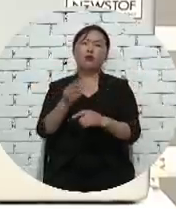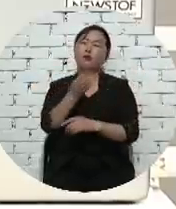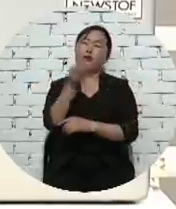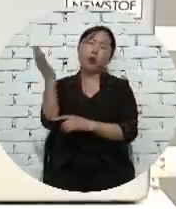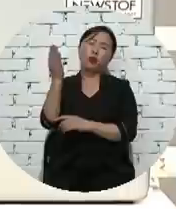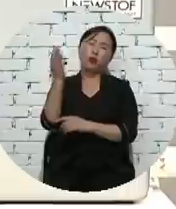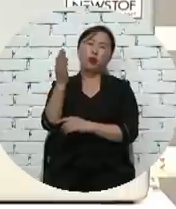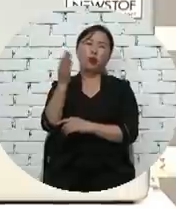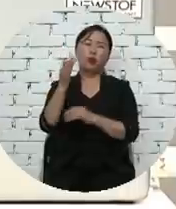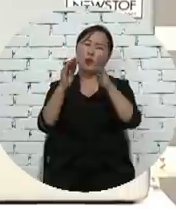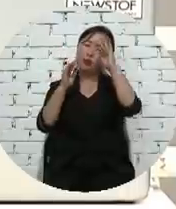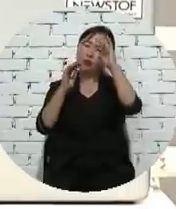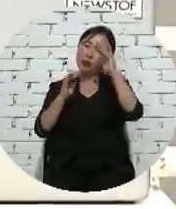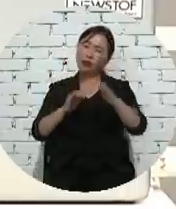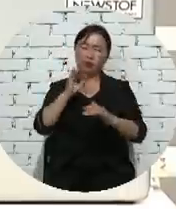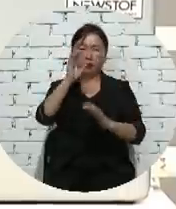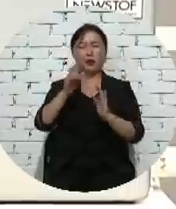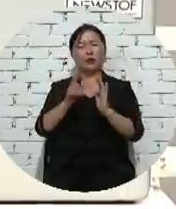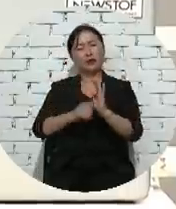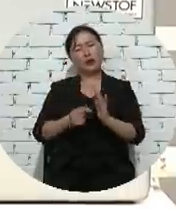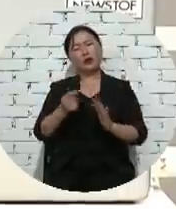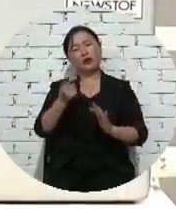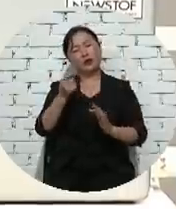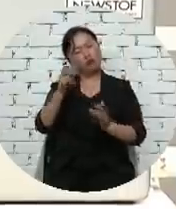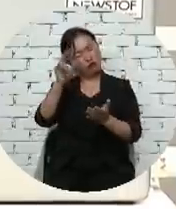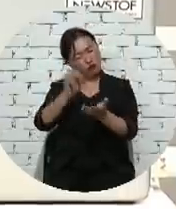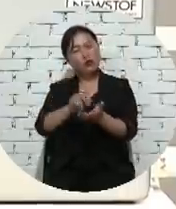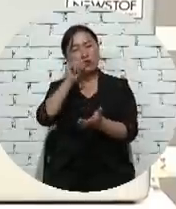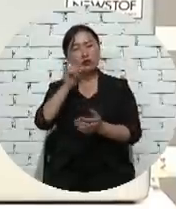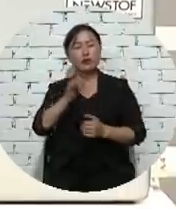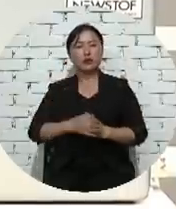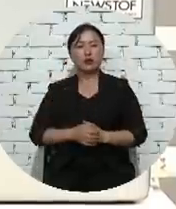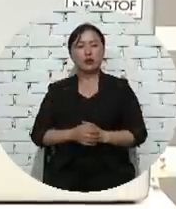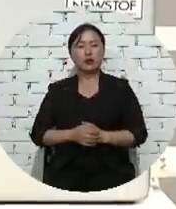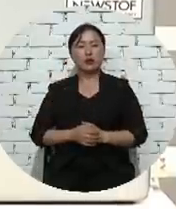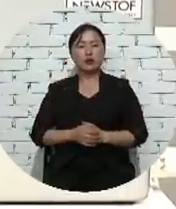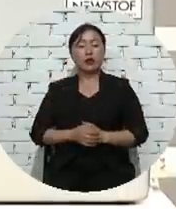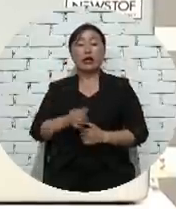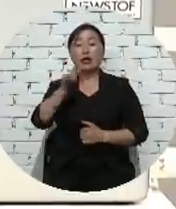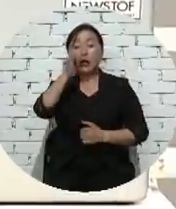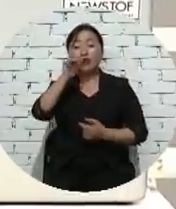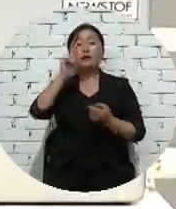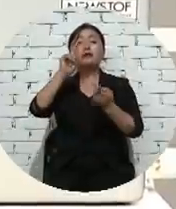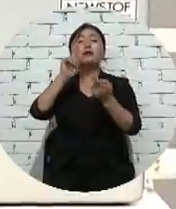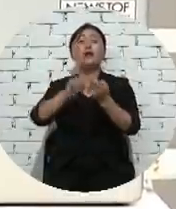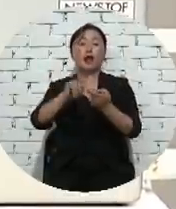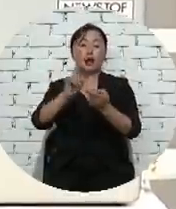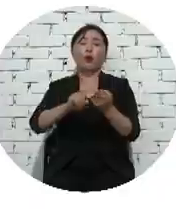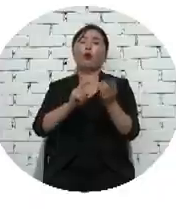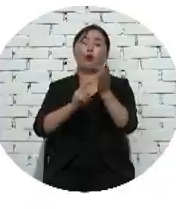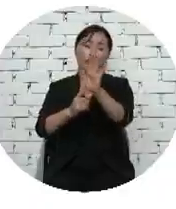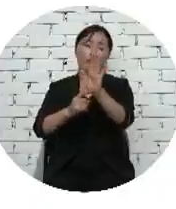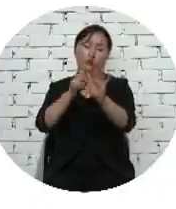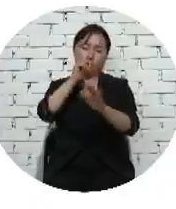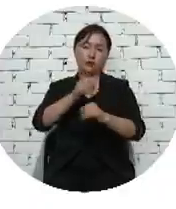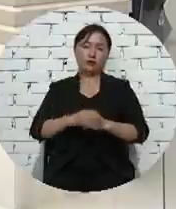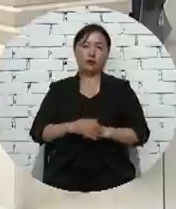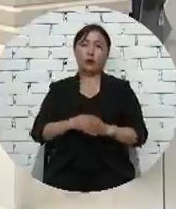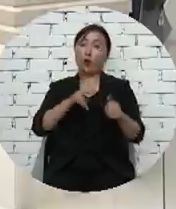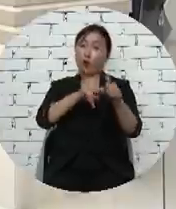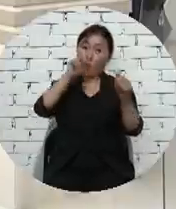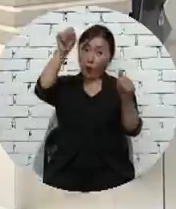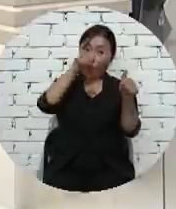하냐 이 말이에요. 그러니까 저희들이 문제를 제기하는 것이죠. 그런데요. 있는 대로 얘기를 해야죠. 네, 그런데 후보자, 네. 후보자